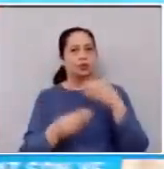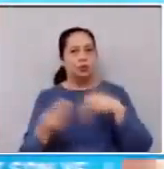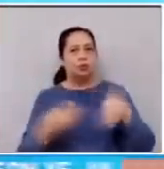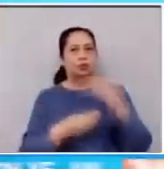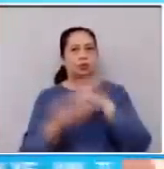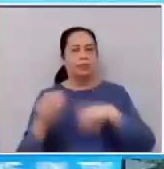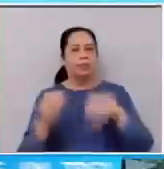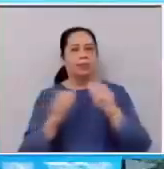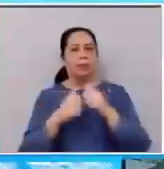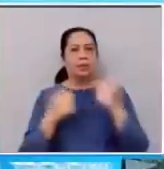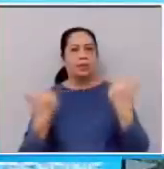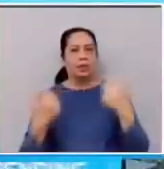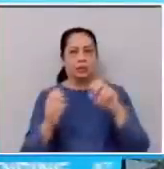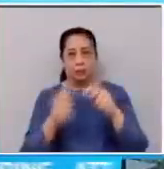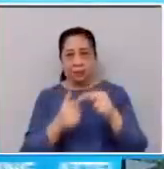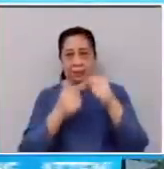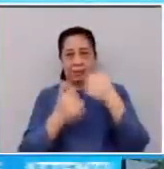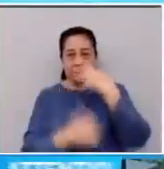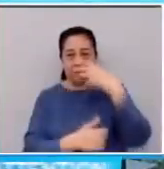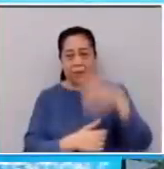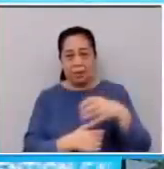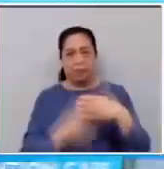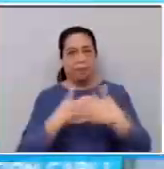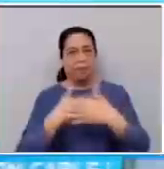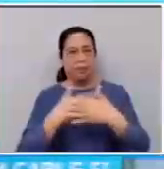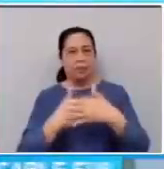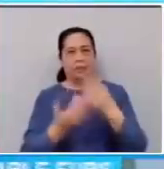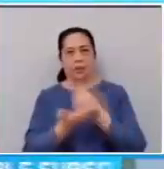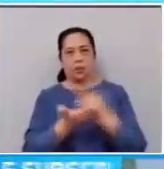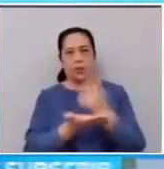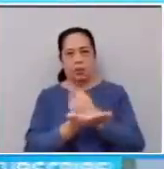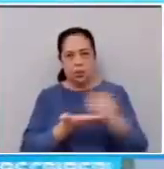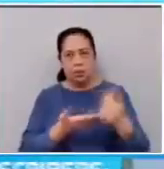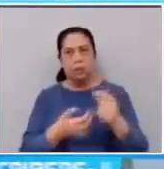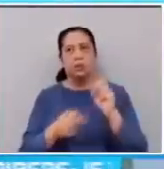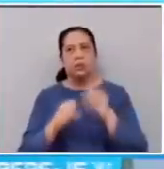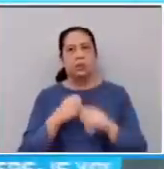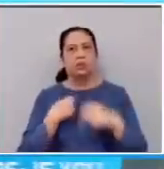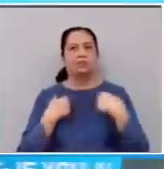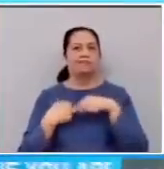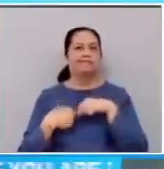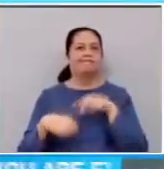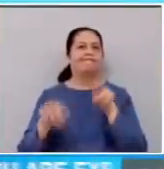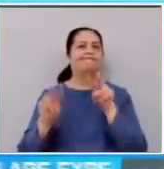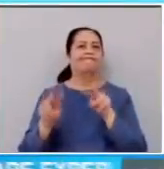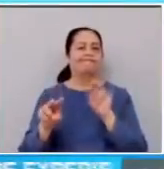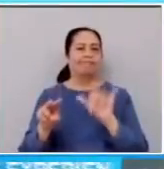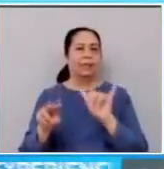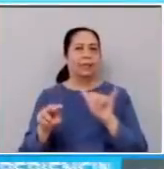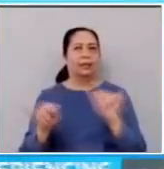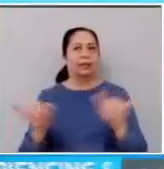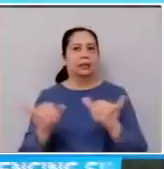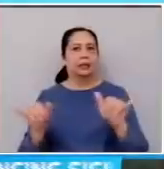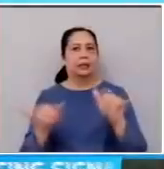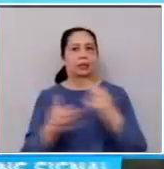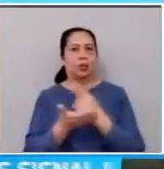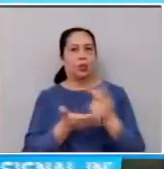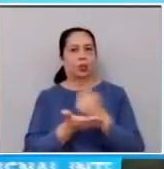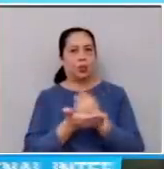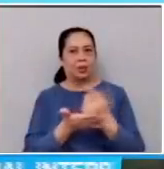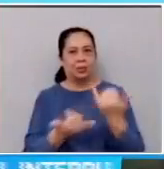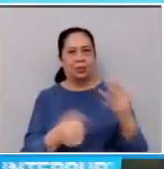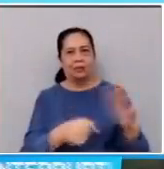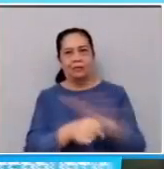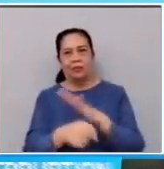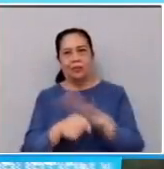na at malapit na rin ang mahal na araw. So nakikita naman natin tulad nitong Holy Week, puno na yung ating mga